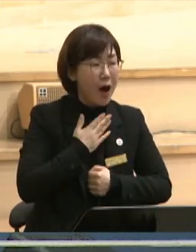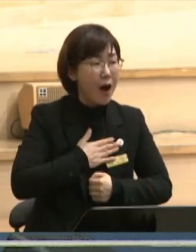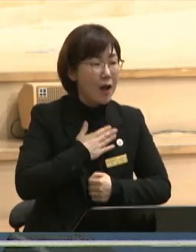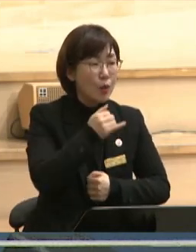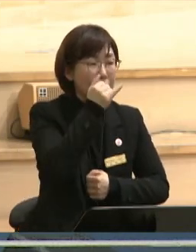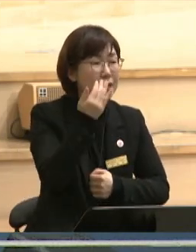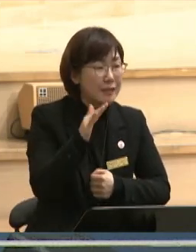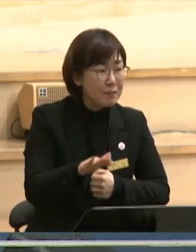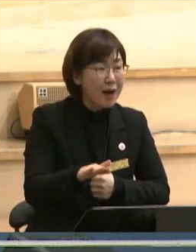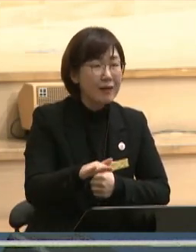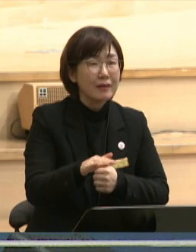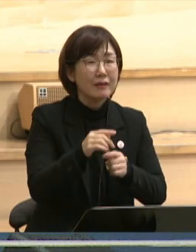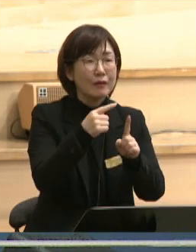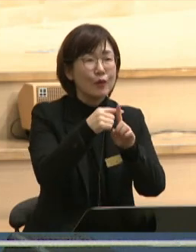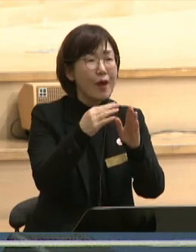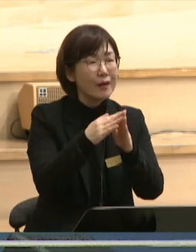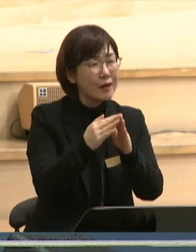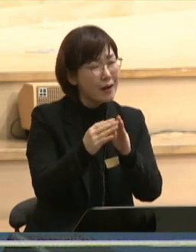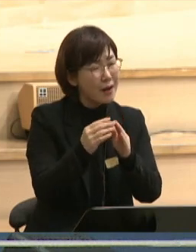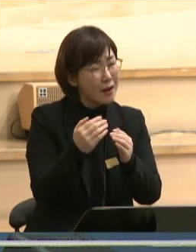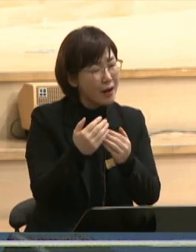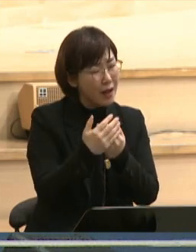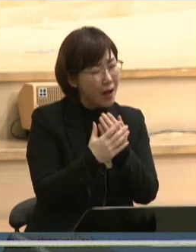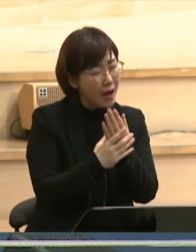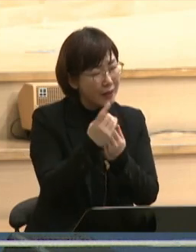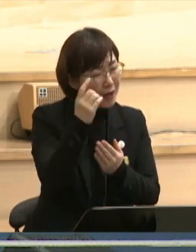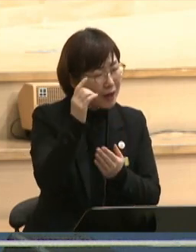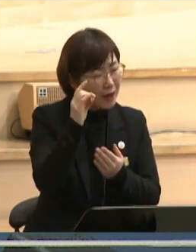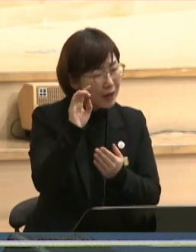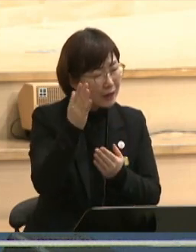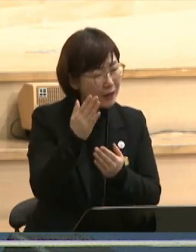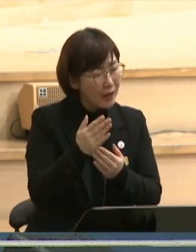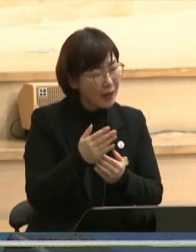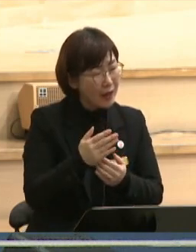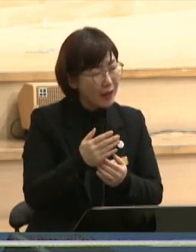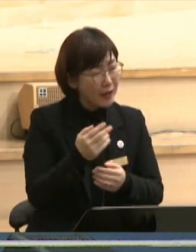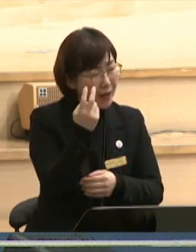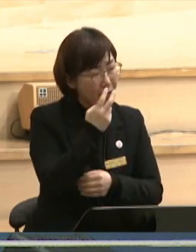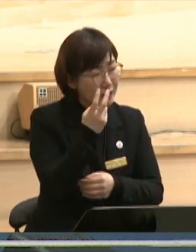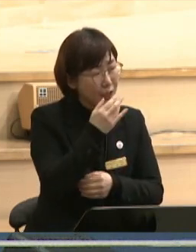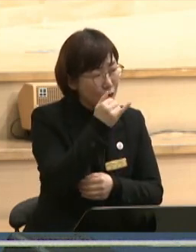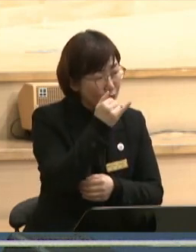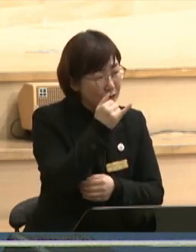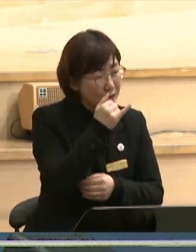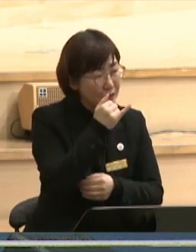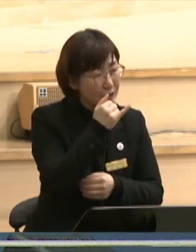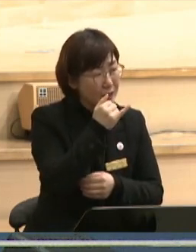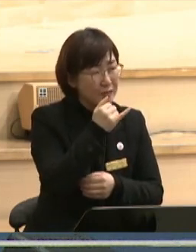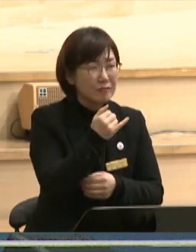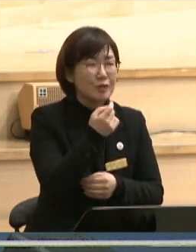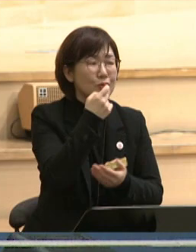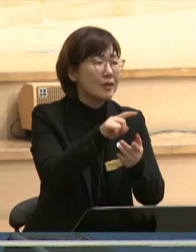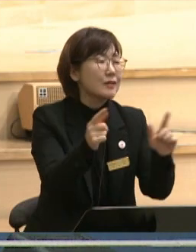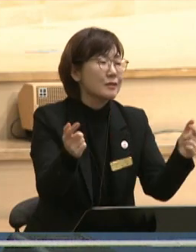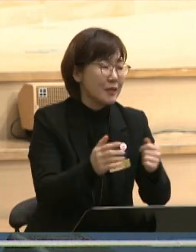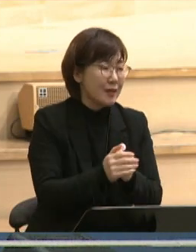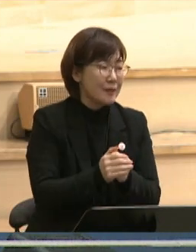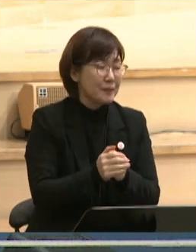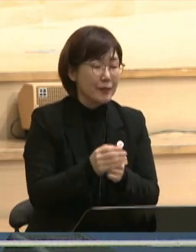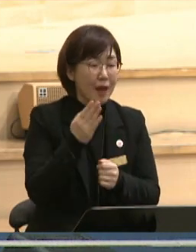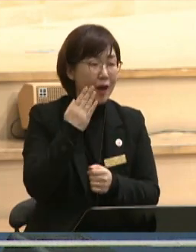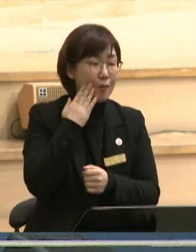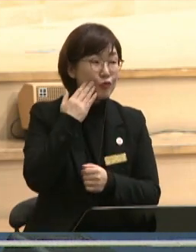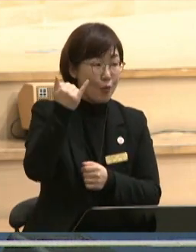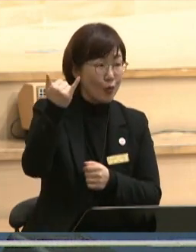지켜내는게 절대 쉬운 일이 아닙니다 솔직히 부부는 자식 위해서라도 참죠